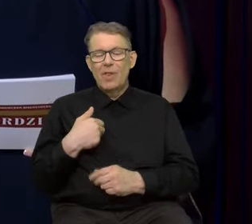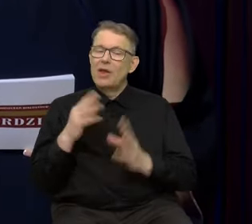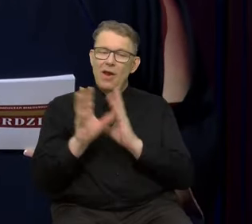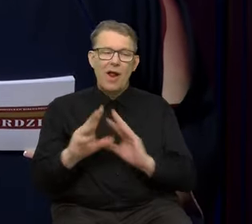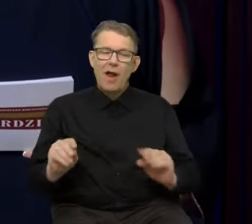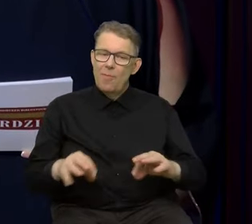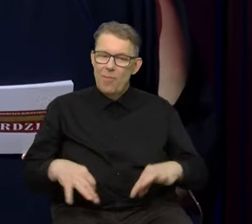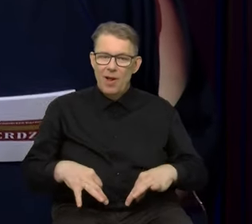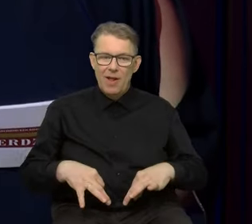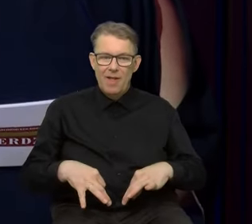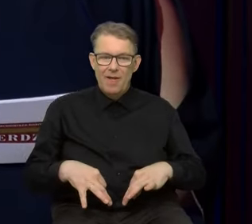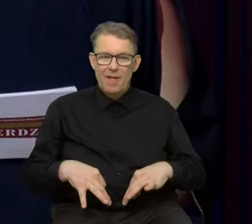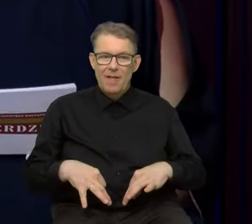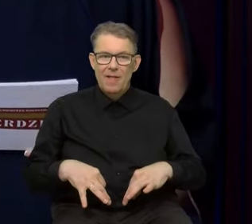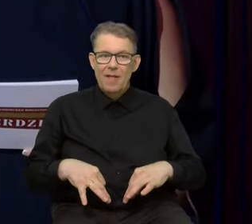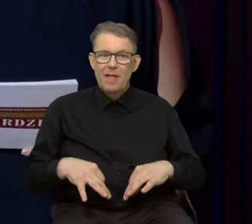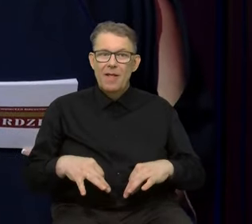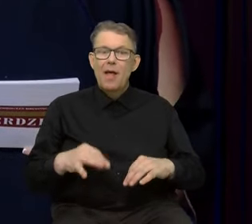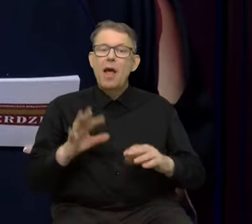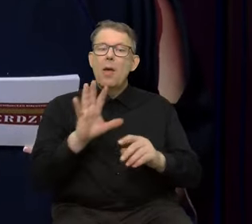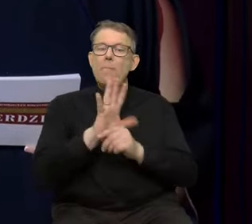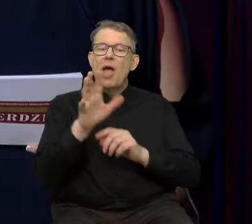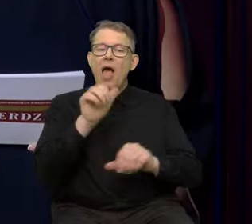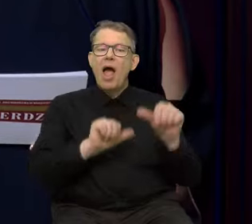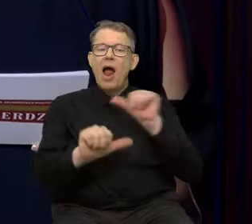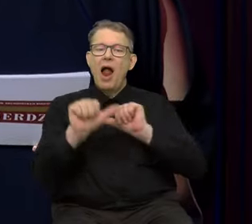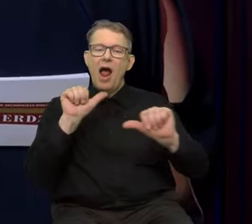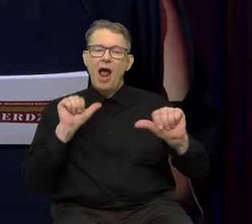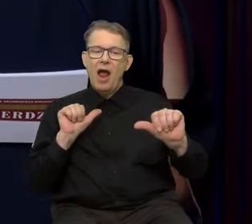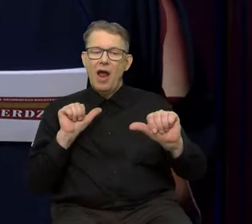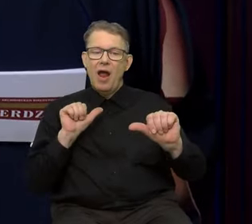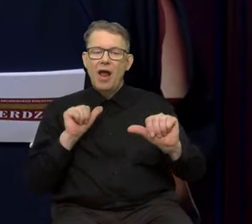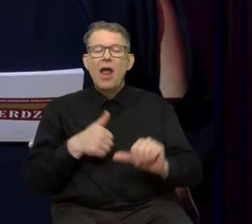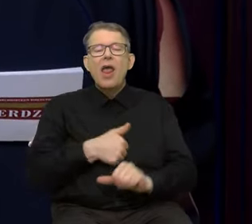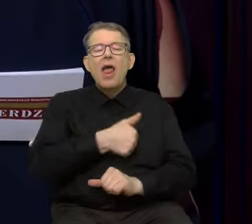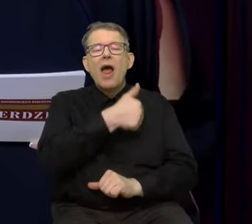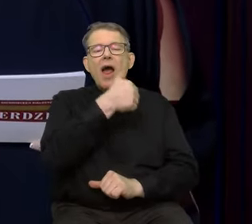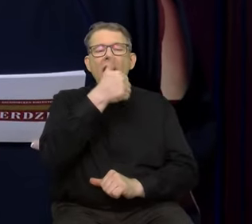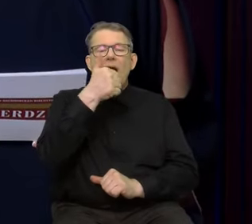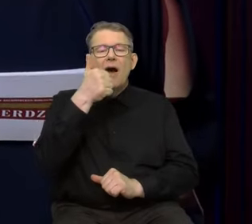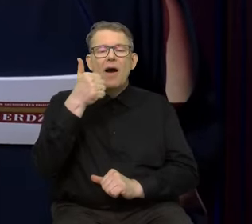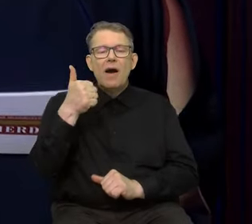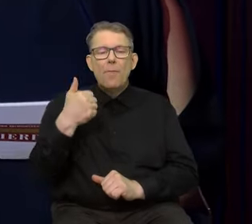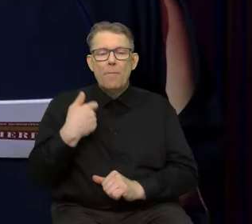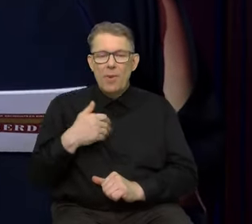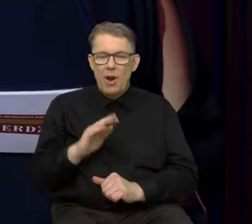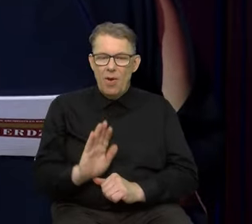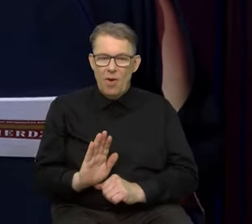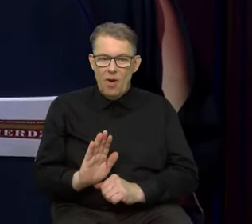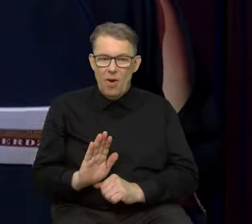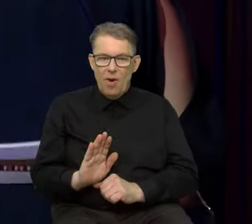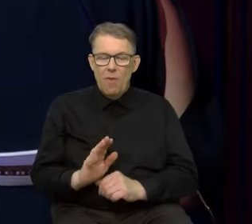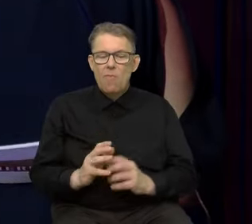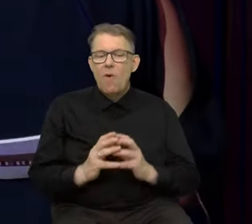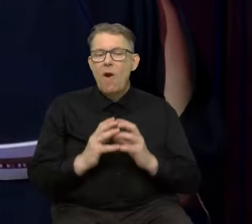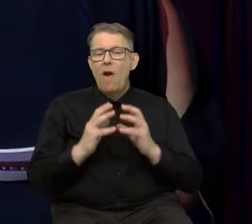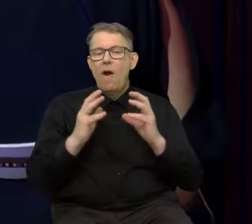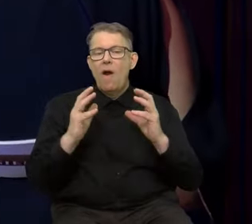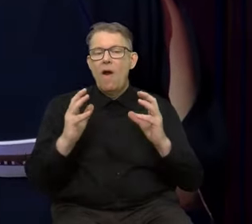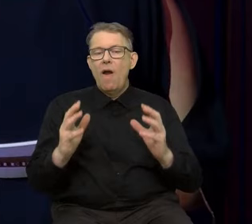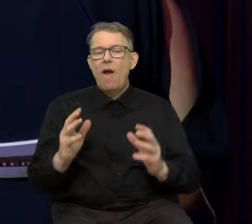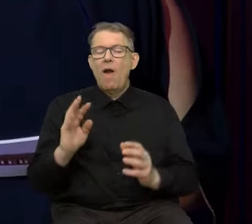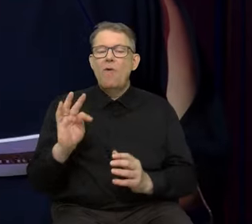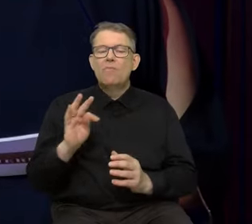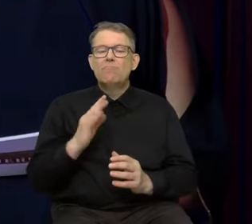Szanowni Państwo, przed 15 laty na jeden dzień Białystok powiększył liczbę